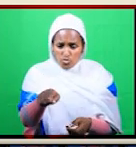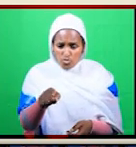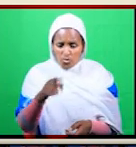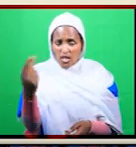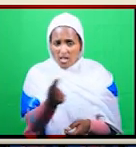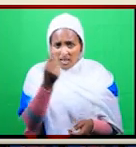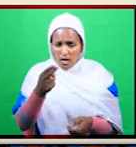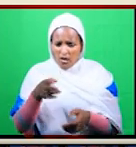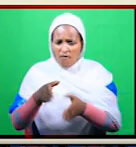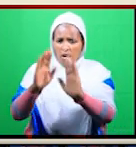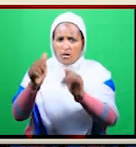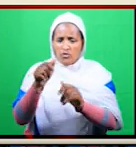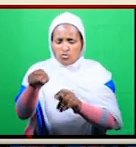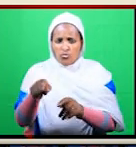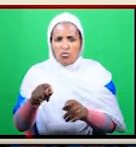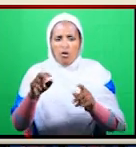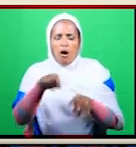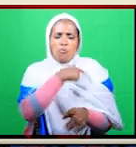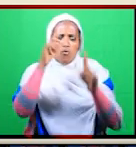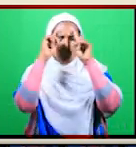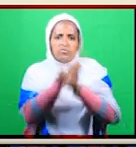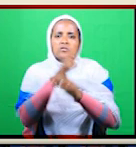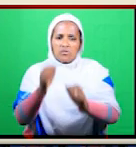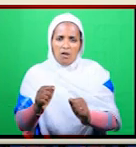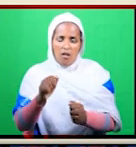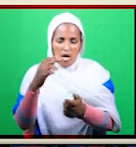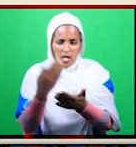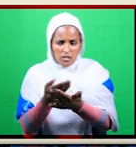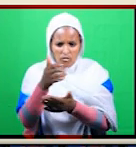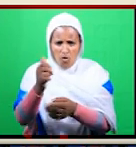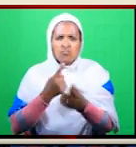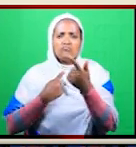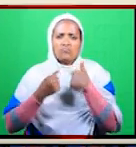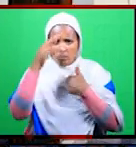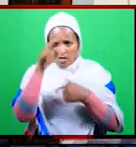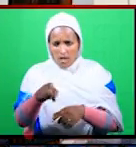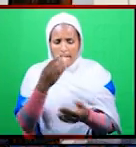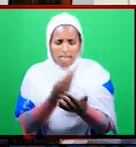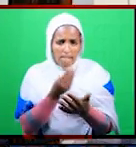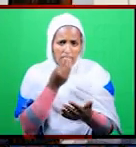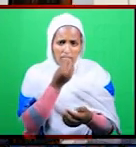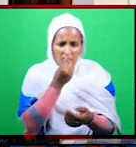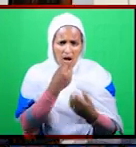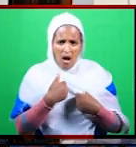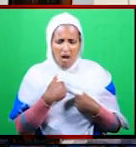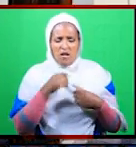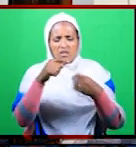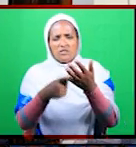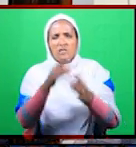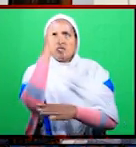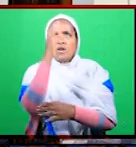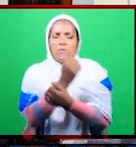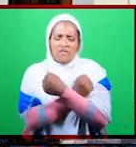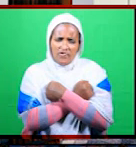ገንዘብ እንዲጠቀምብን ከፈቀድንለት ግን ልክ ነው፣ ከሃይማኖት ውጭ እንድንሆን ያደርገናል። የሚበላ እያለ አይ